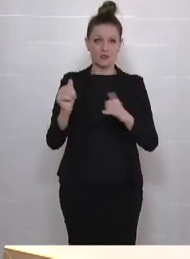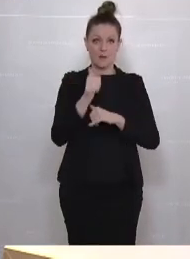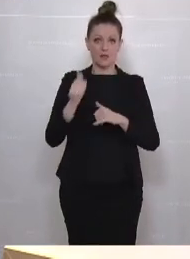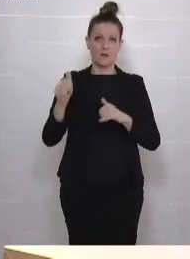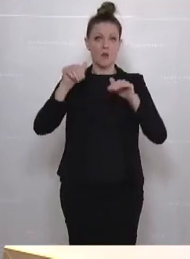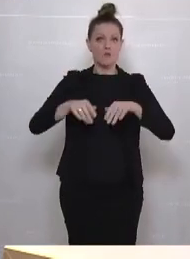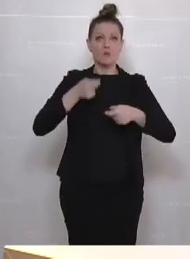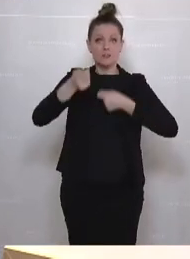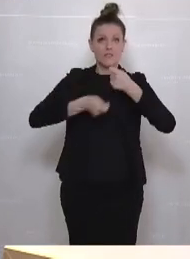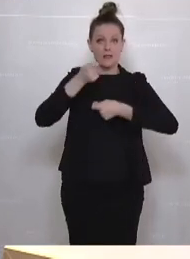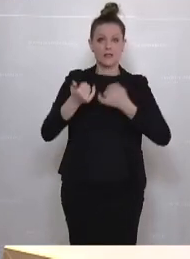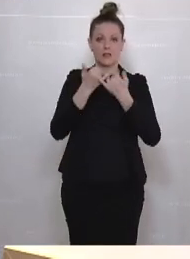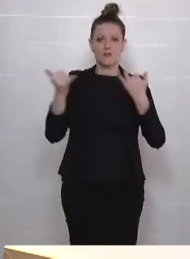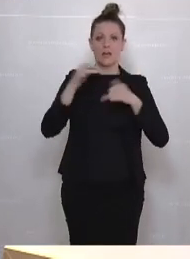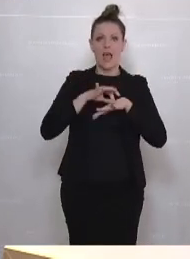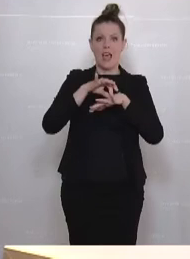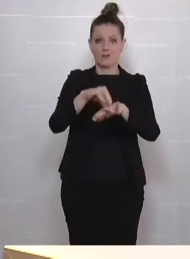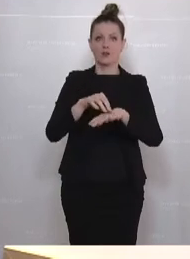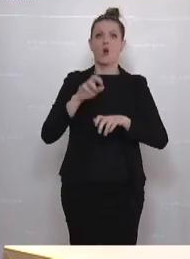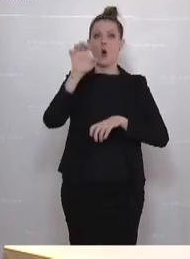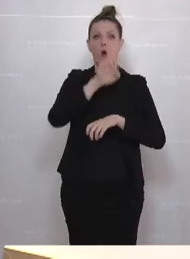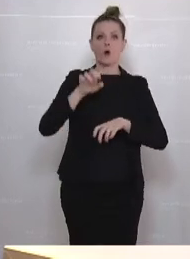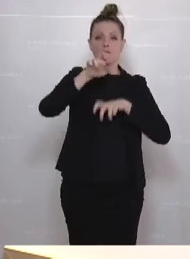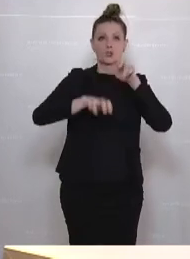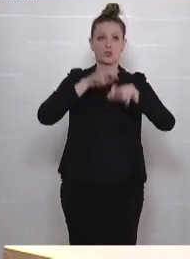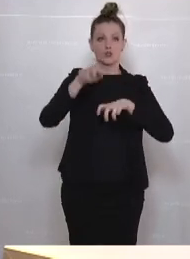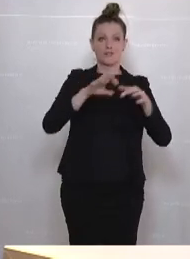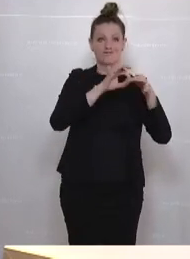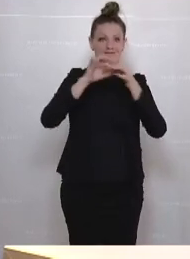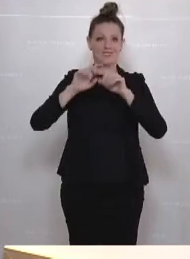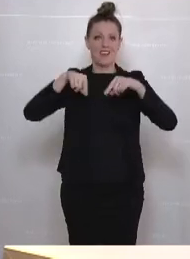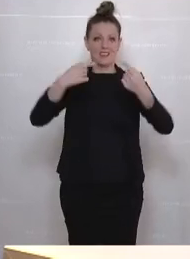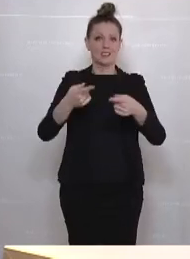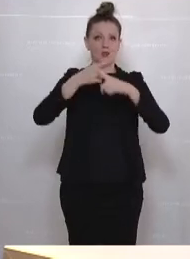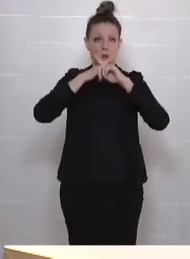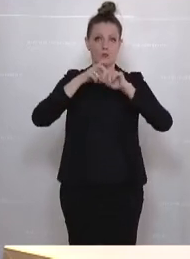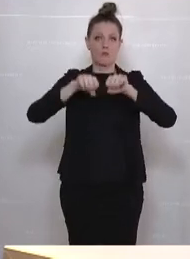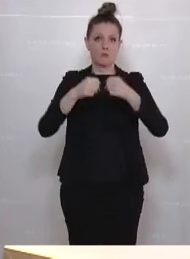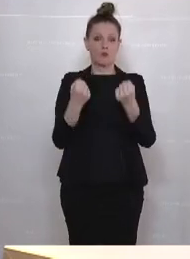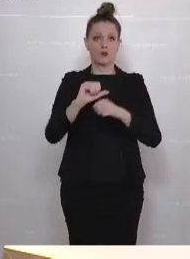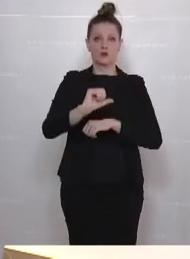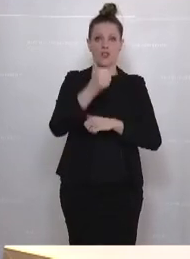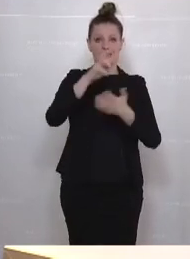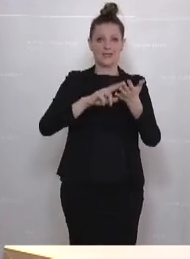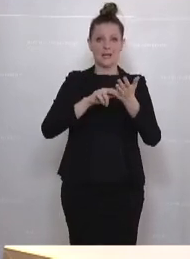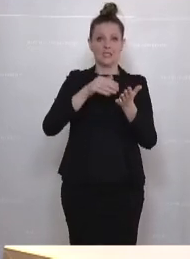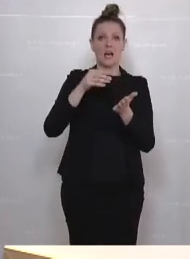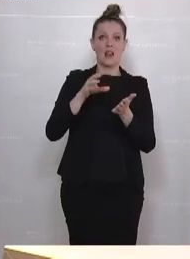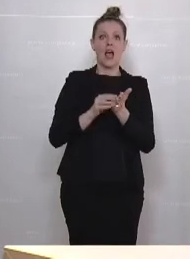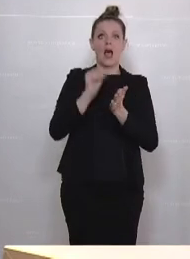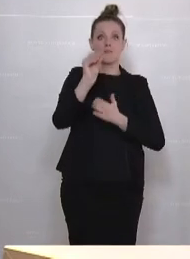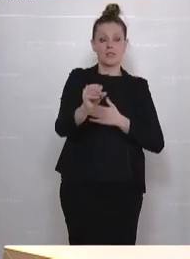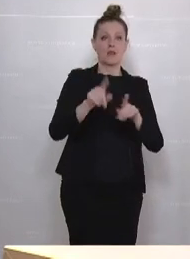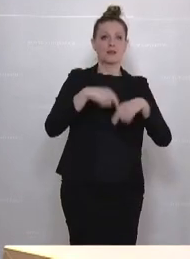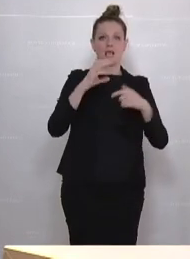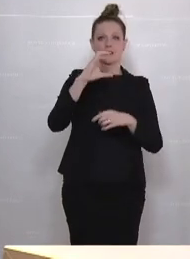und zwar durch die Einführung europäischer Steuern. Und damit wären wir schon beim nächsten Tabubruch. Zuerst soll eine Digitalabgabe kommen, dann wahrscheinlich